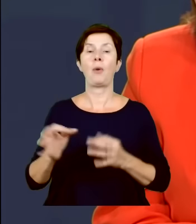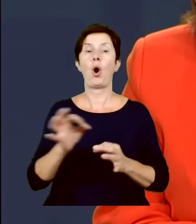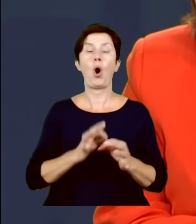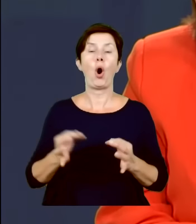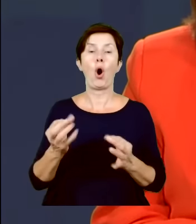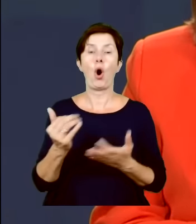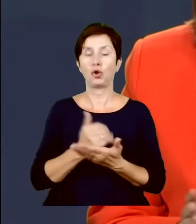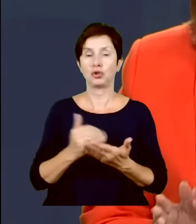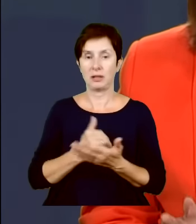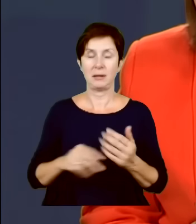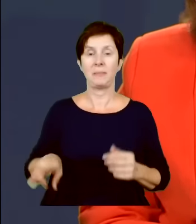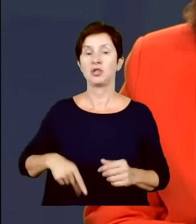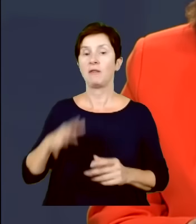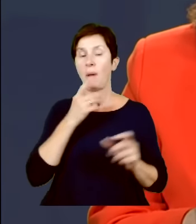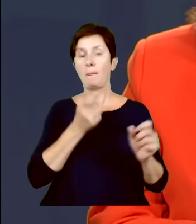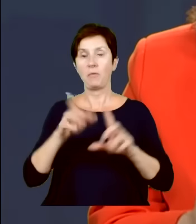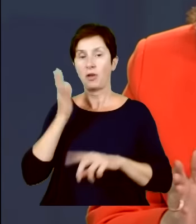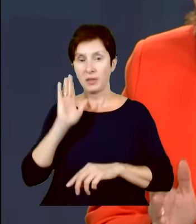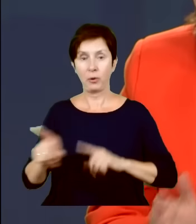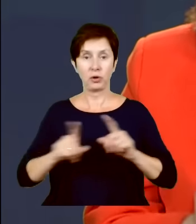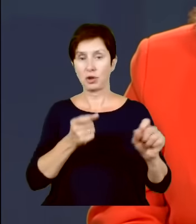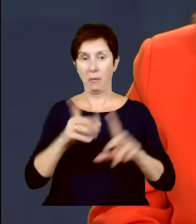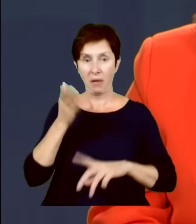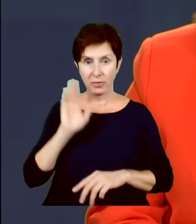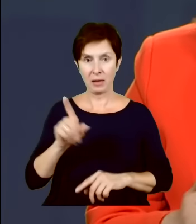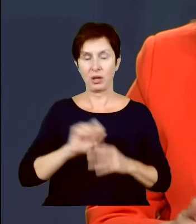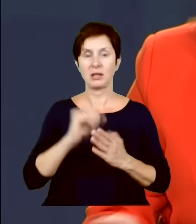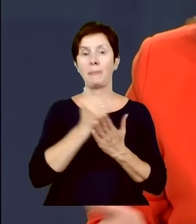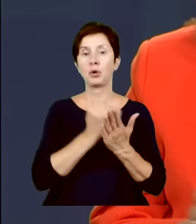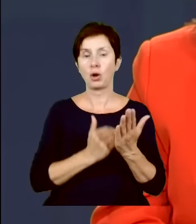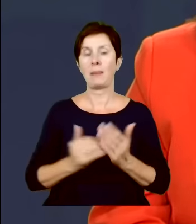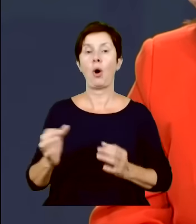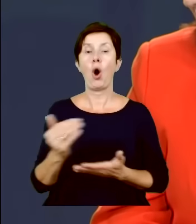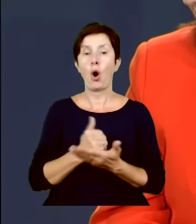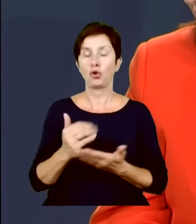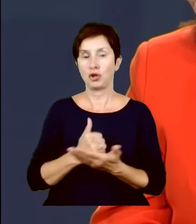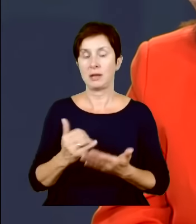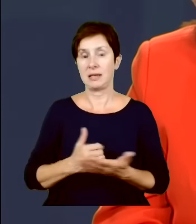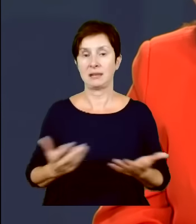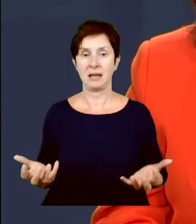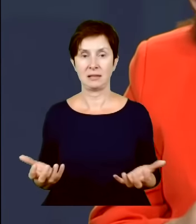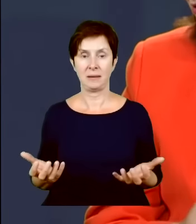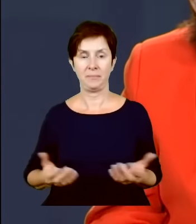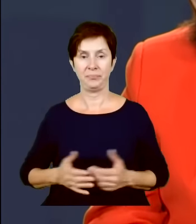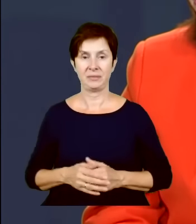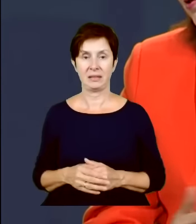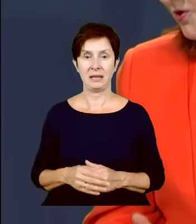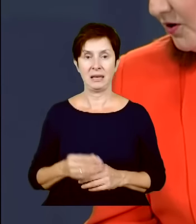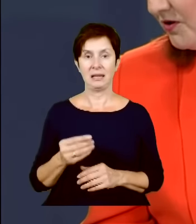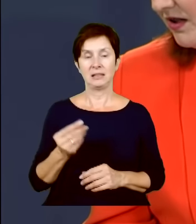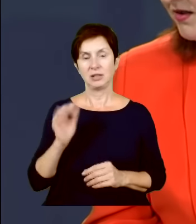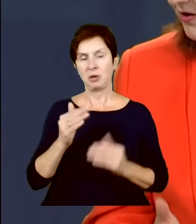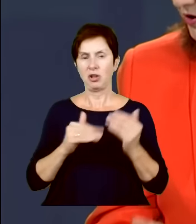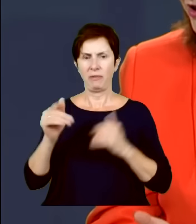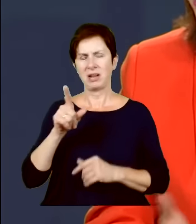podwyżek nie będzie to znaczy że podwyżek nie będzie będzie program oszczędzania Prost Ceny będą dużo Wyższe no ale to przecież tylko